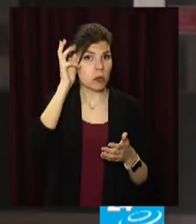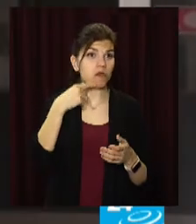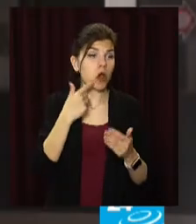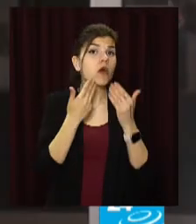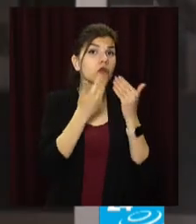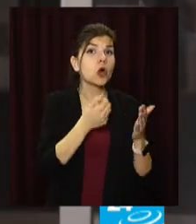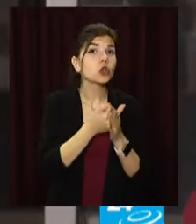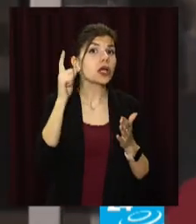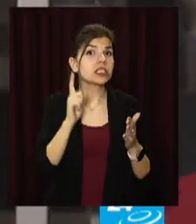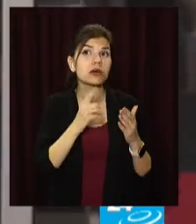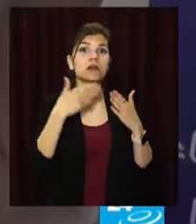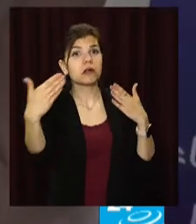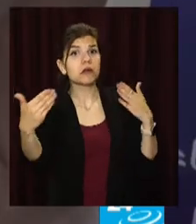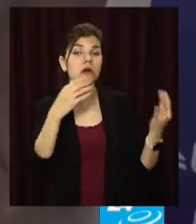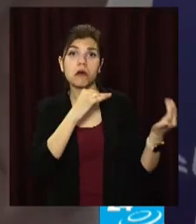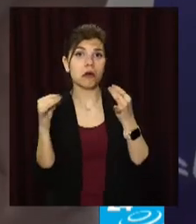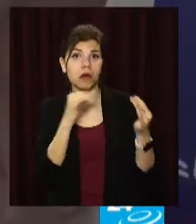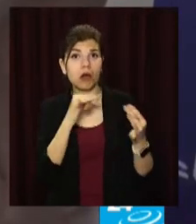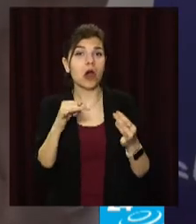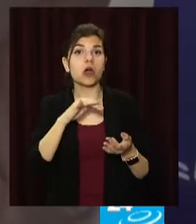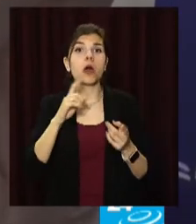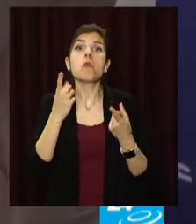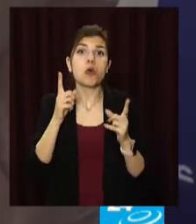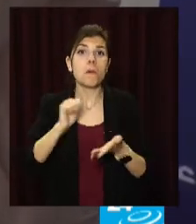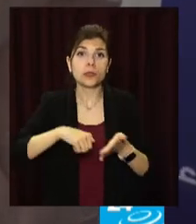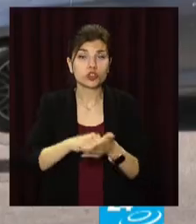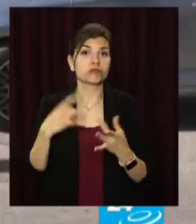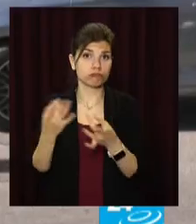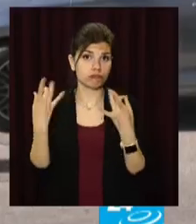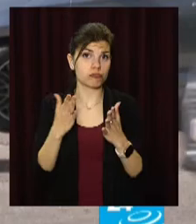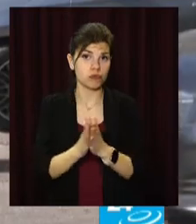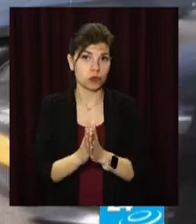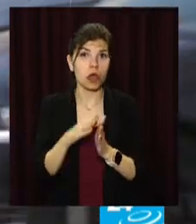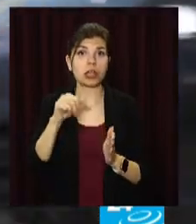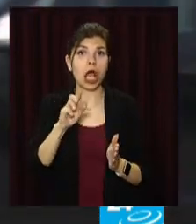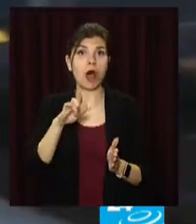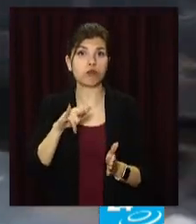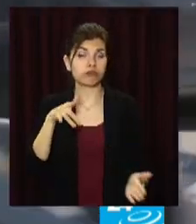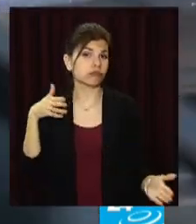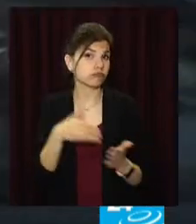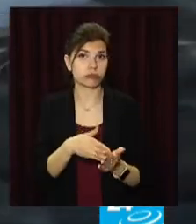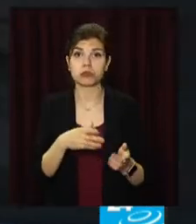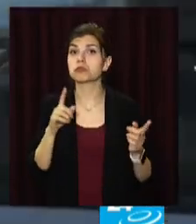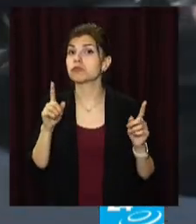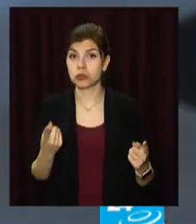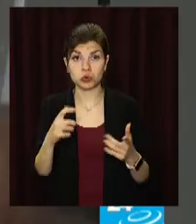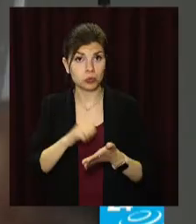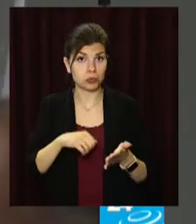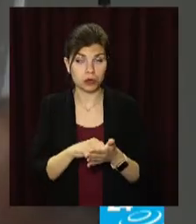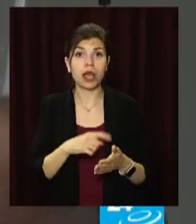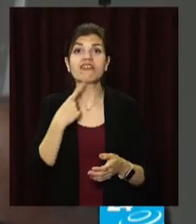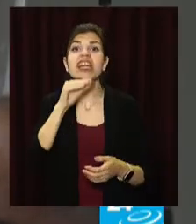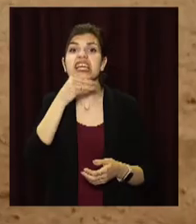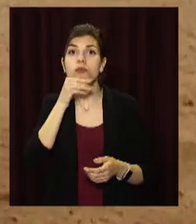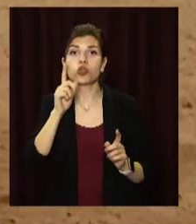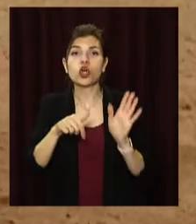звернулися до ізраїльської сторони за додатковими роз'ясненнями щодо встановленого табу. Жорсткі карантинні обмеження вводять і в